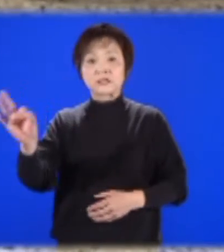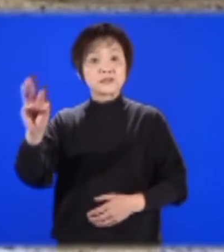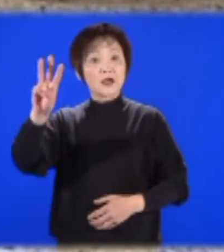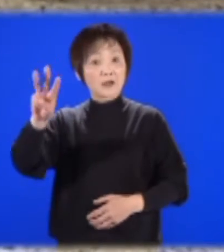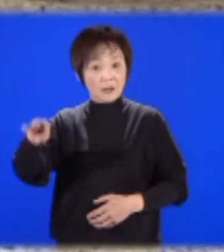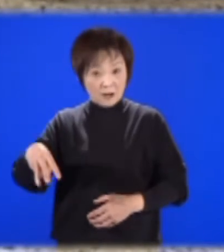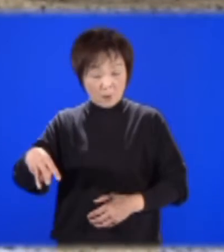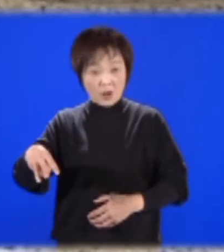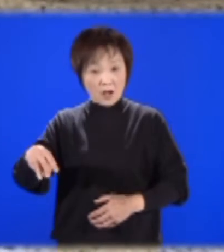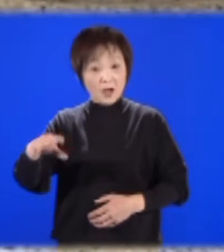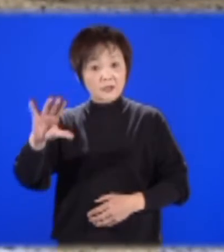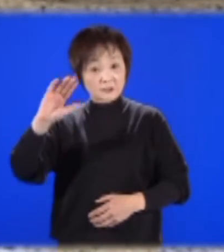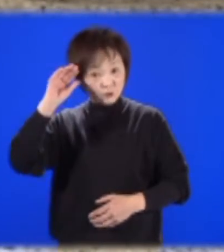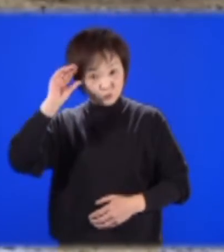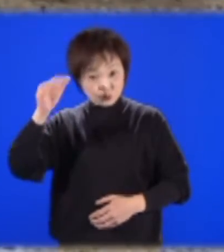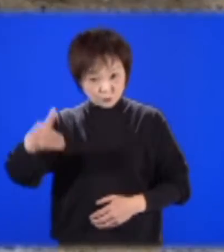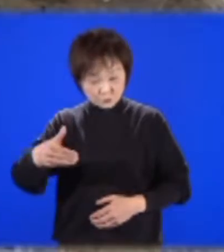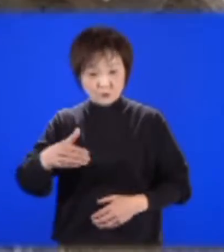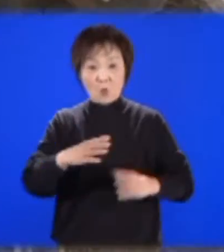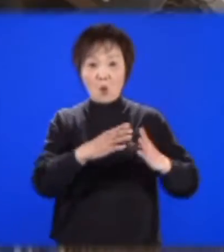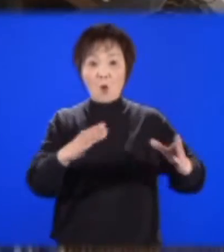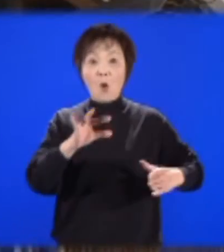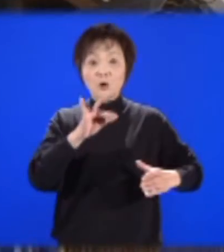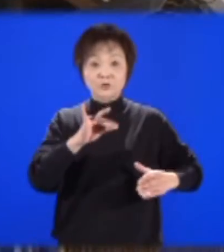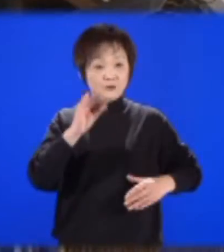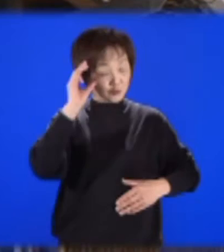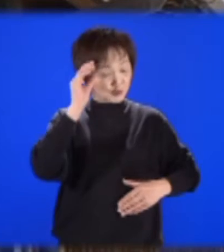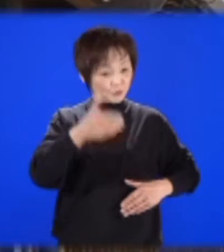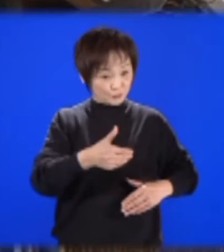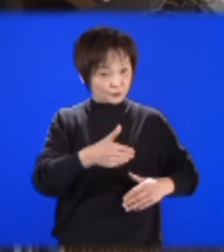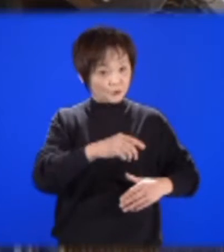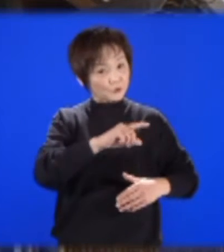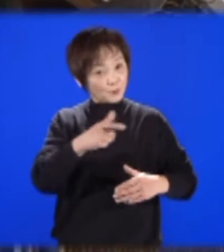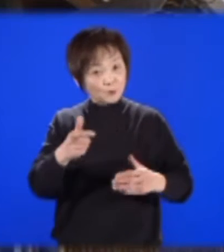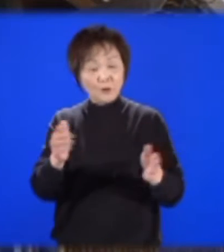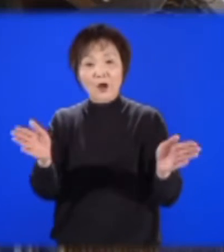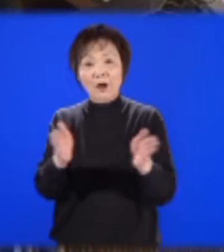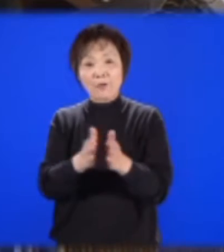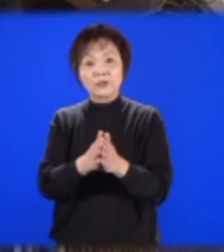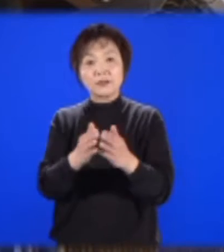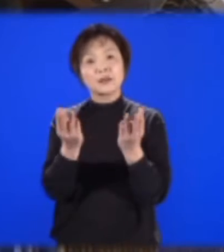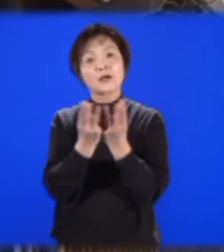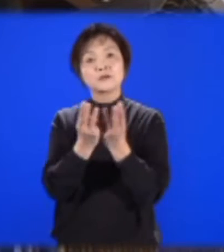宿から大津宿まで53の宿場が設けられました。